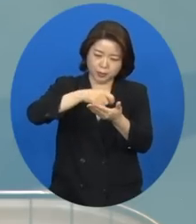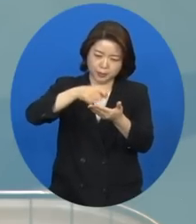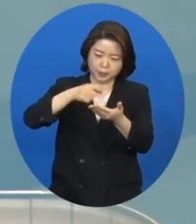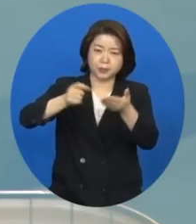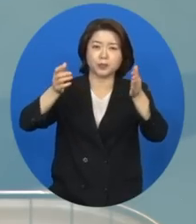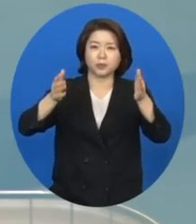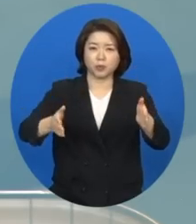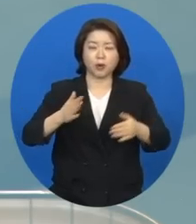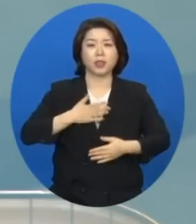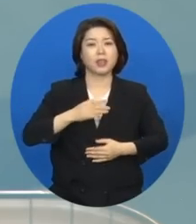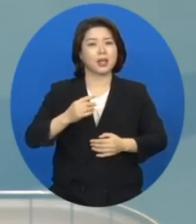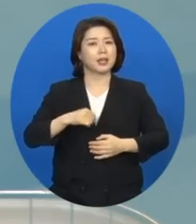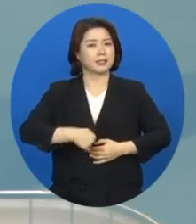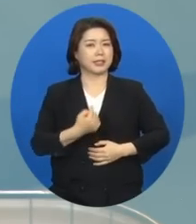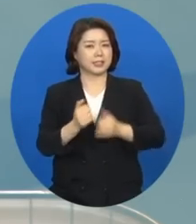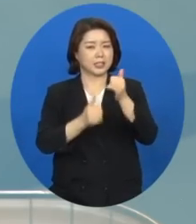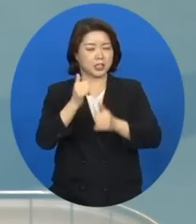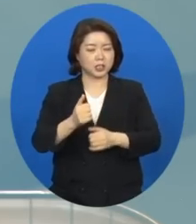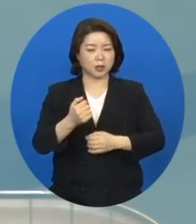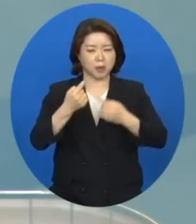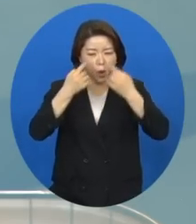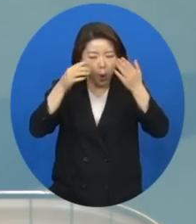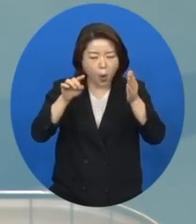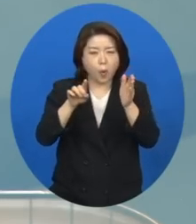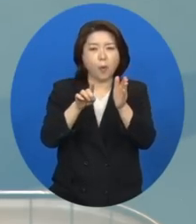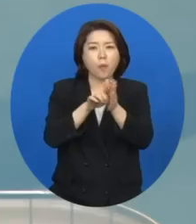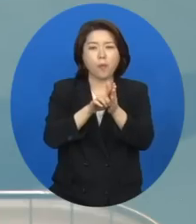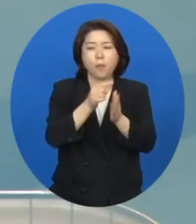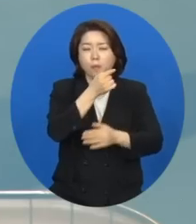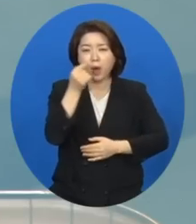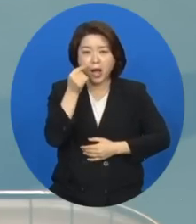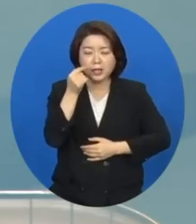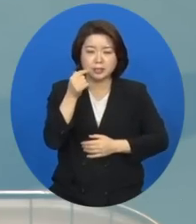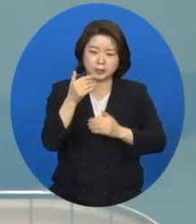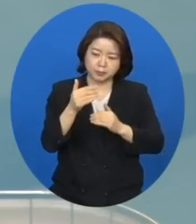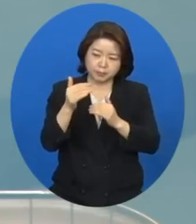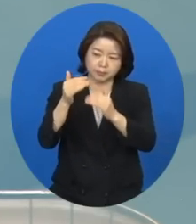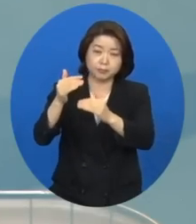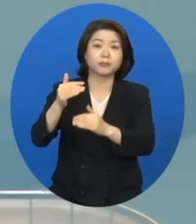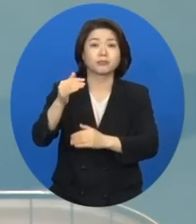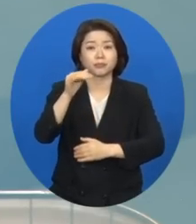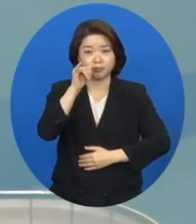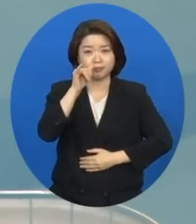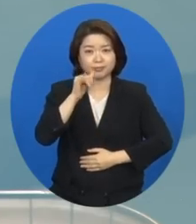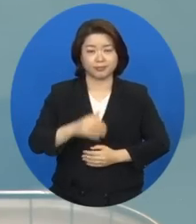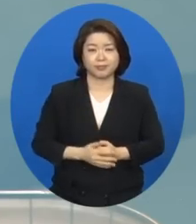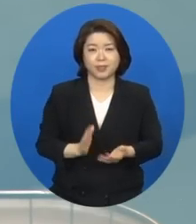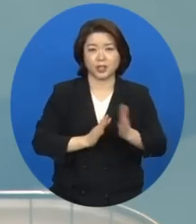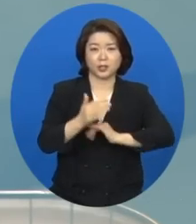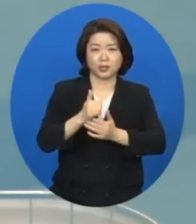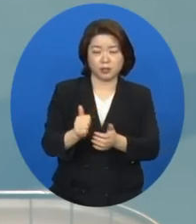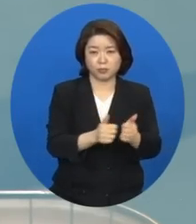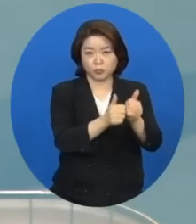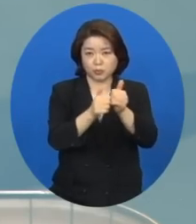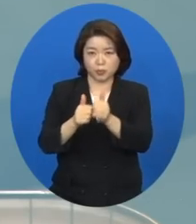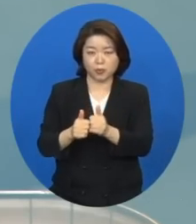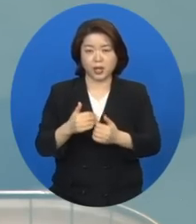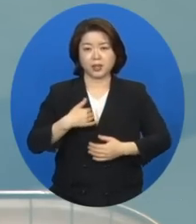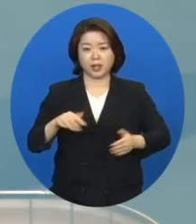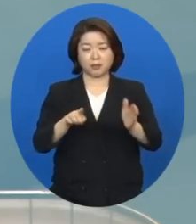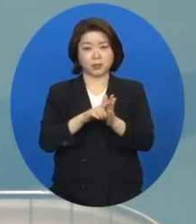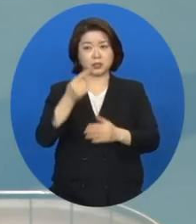제 자신을 시험하고 확증해 나아가기 시작했습니다. 그렇게 예수님과 동행하면서 제 믿음의